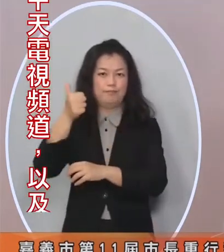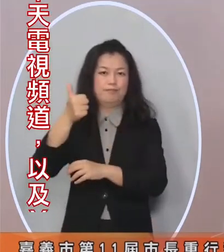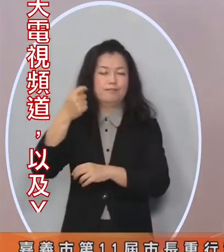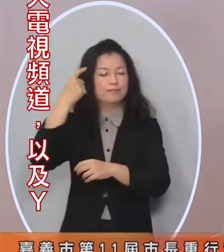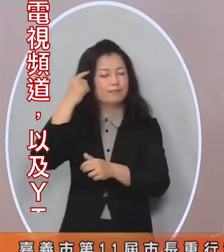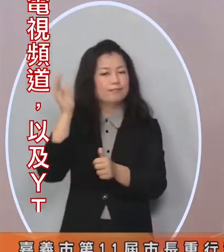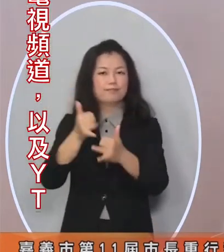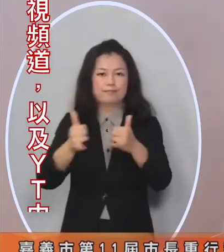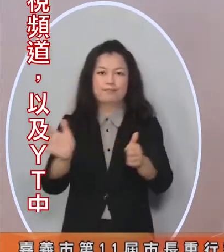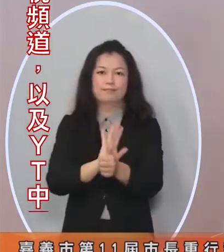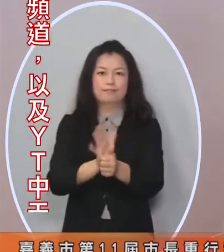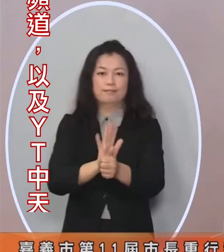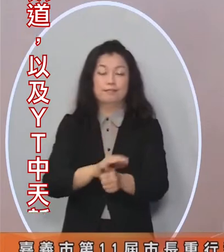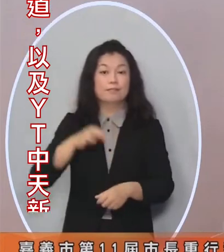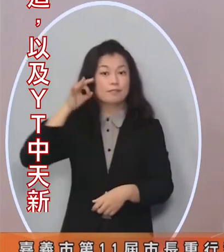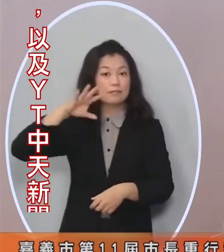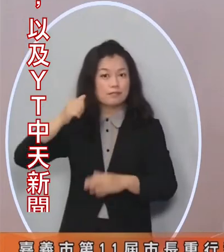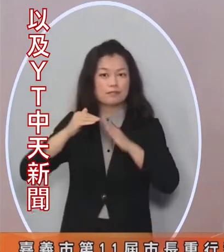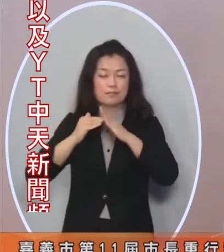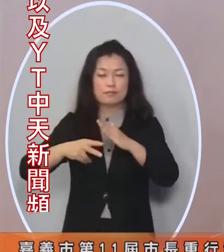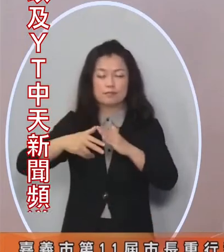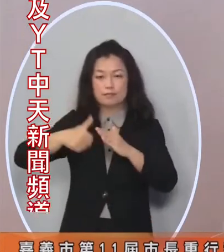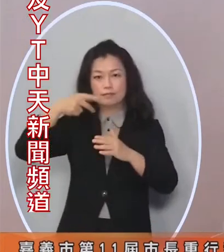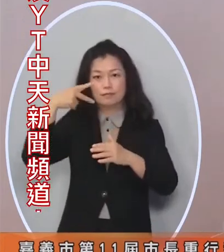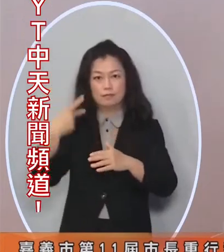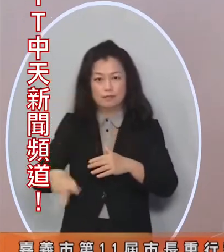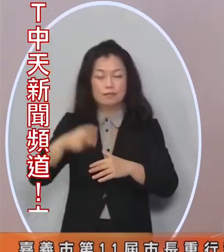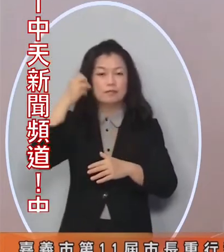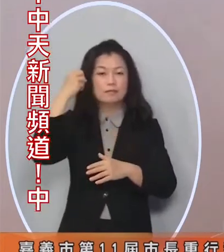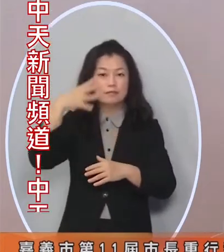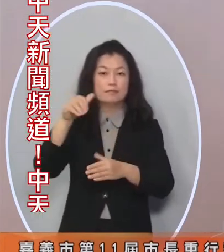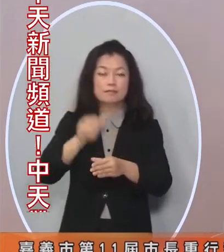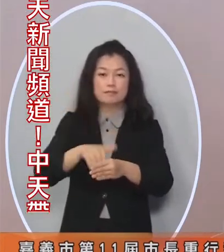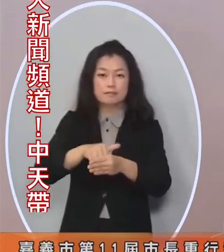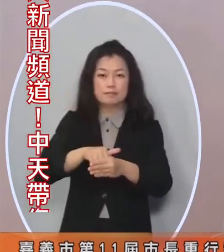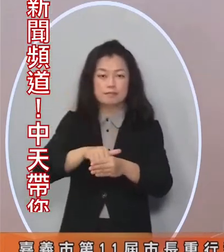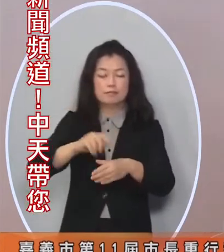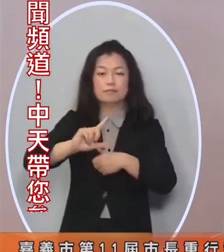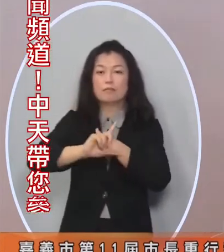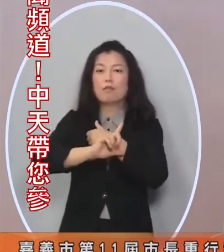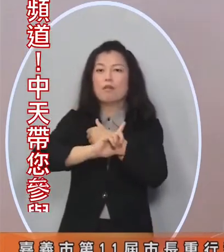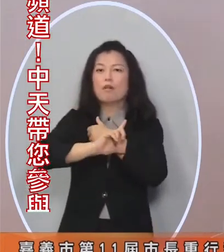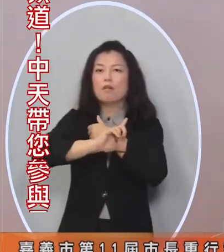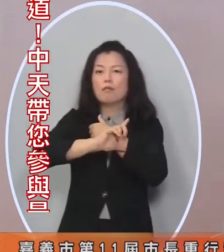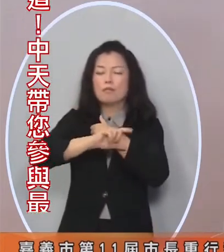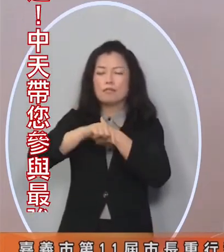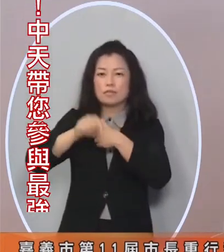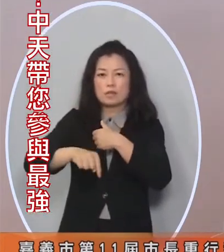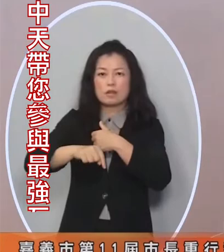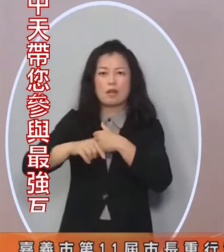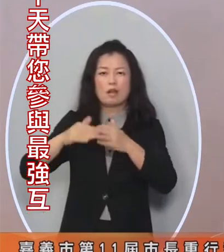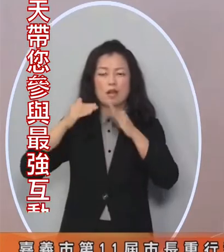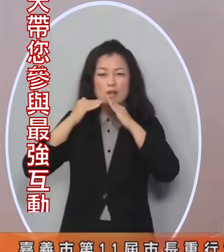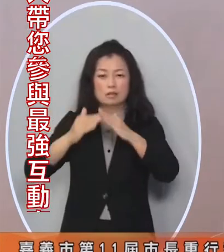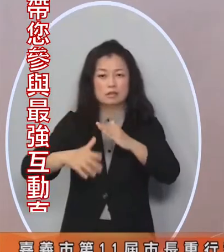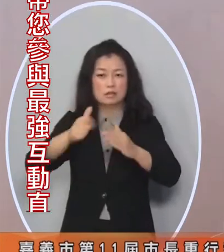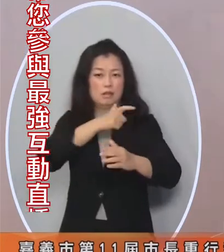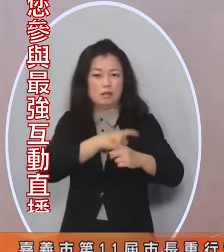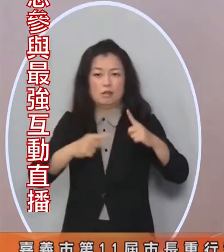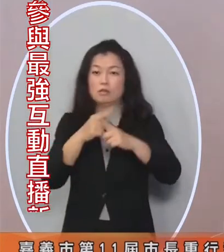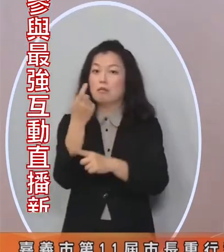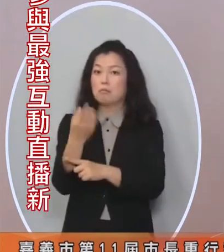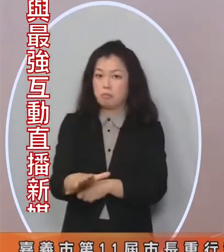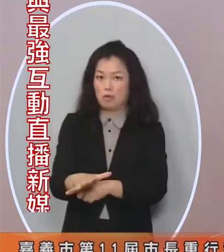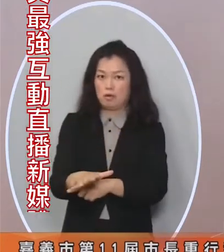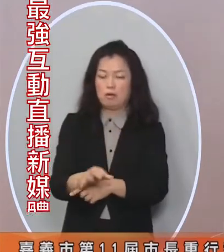次嘉义市长重新选举，因为法定的这个候选人往生的问题啊，我们才来重新选举。各位，这